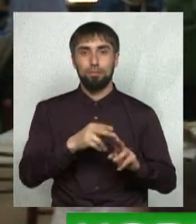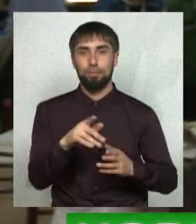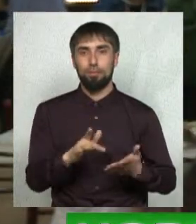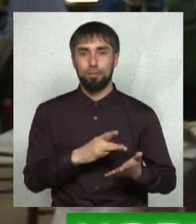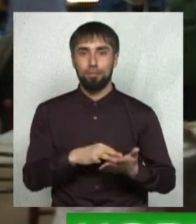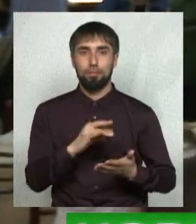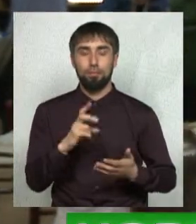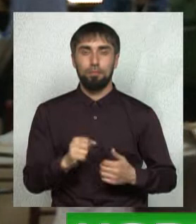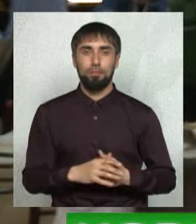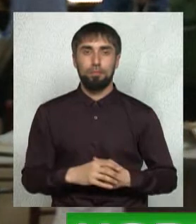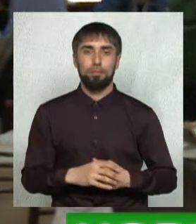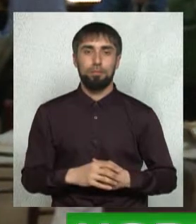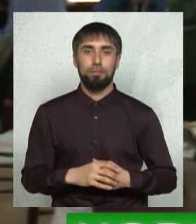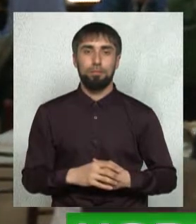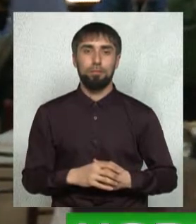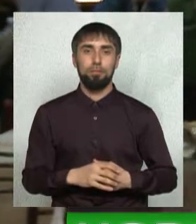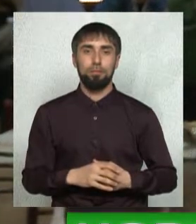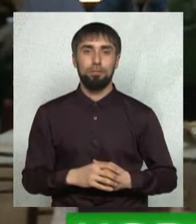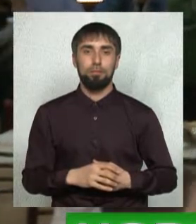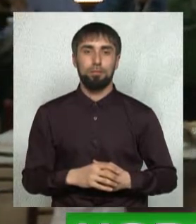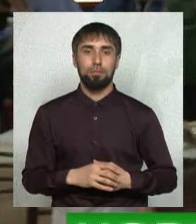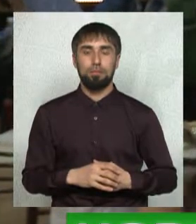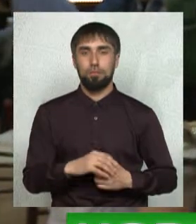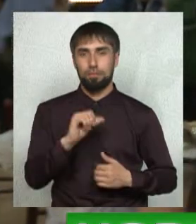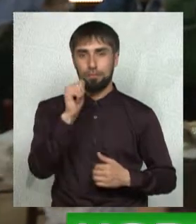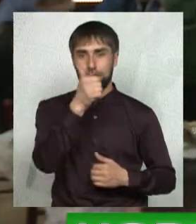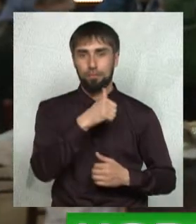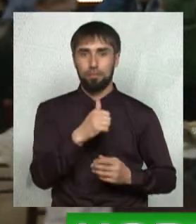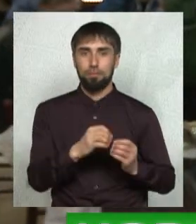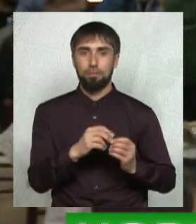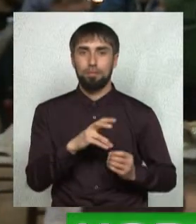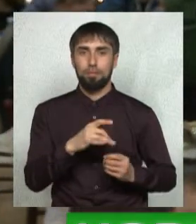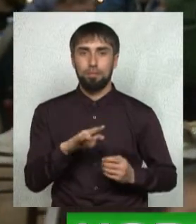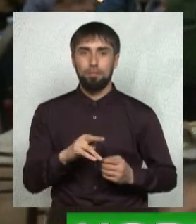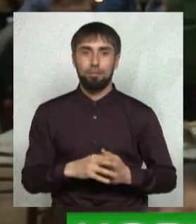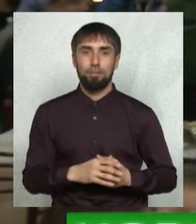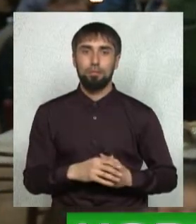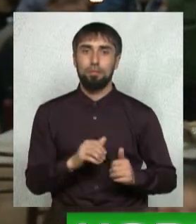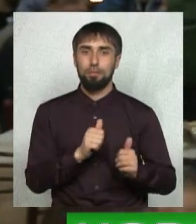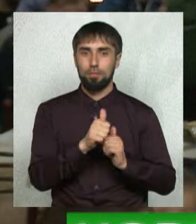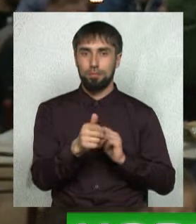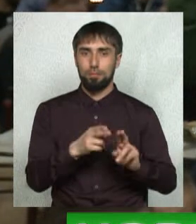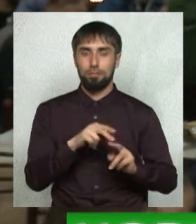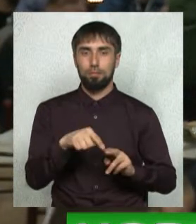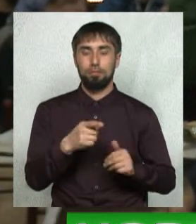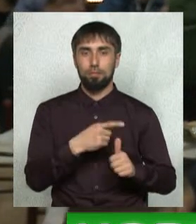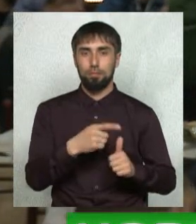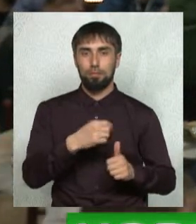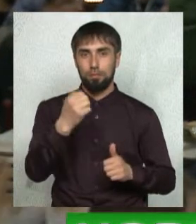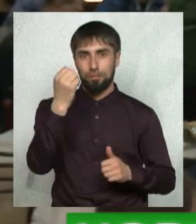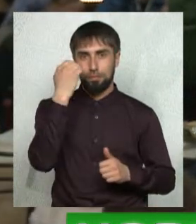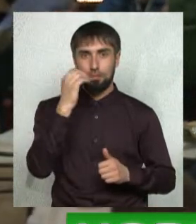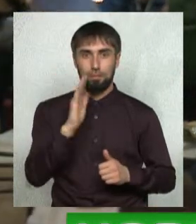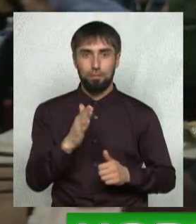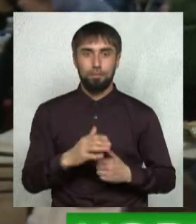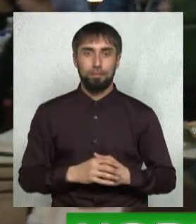она к нам в годах, в десятилетия вперед, это память. Это